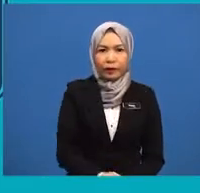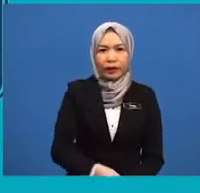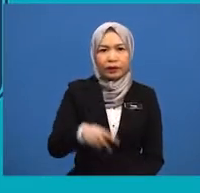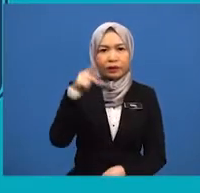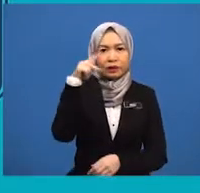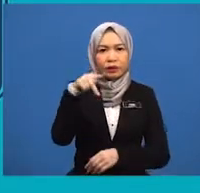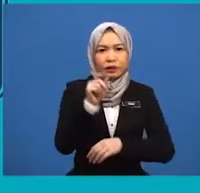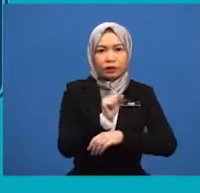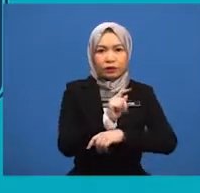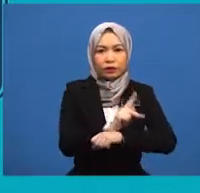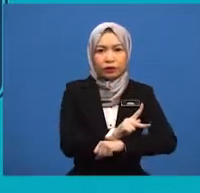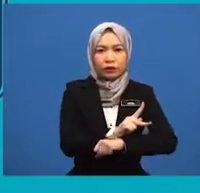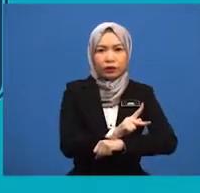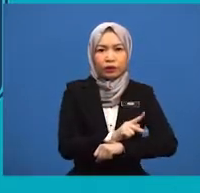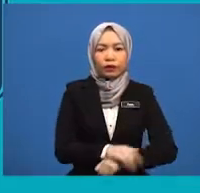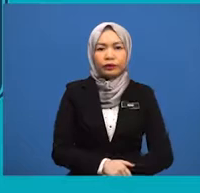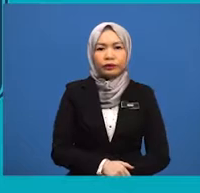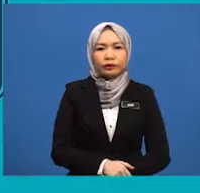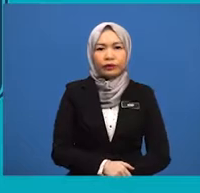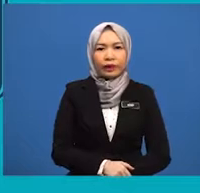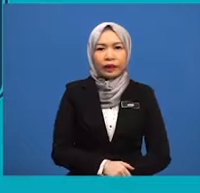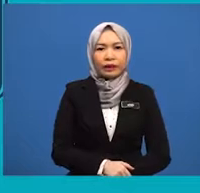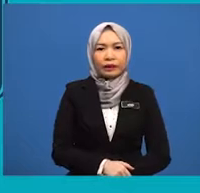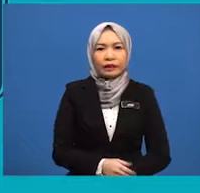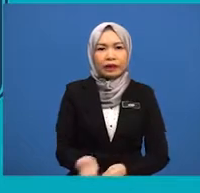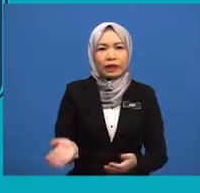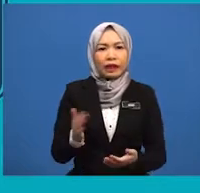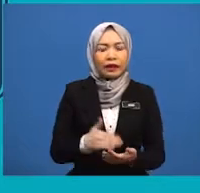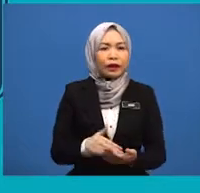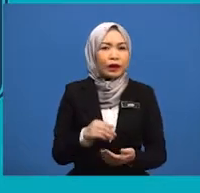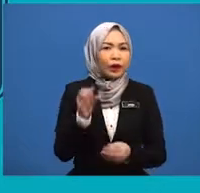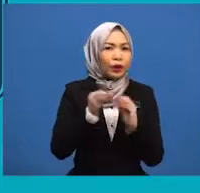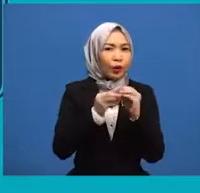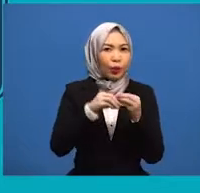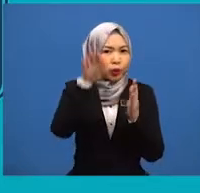sudokod selagi nombor kurang daripada 10.